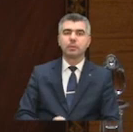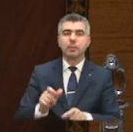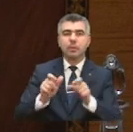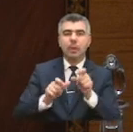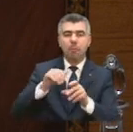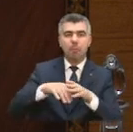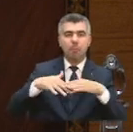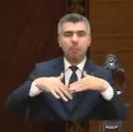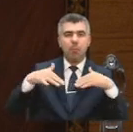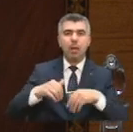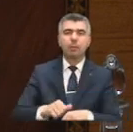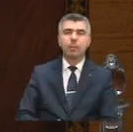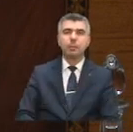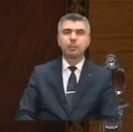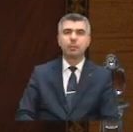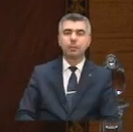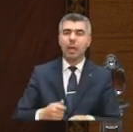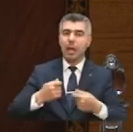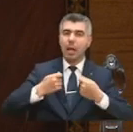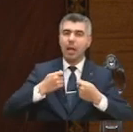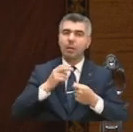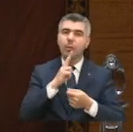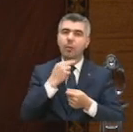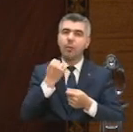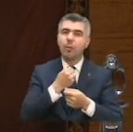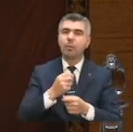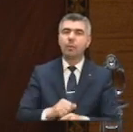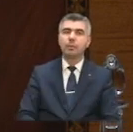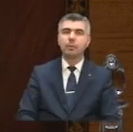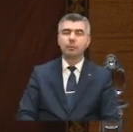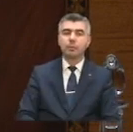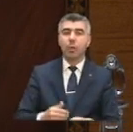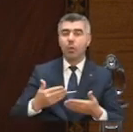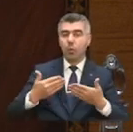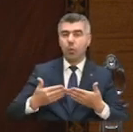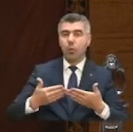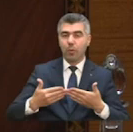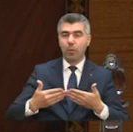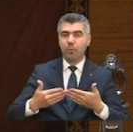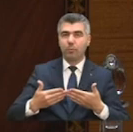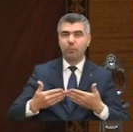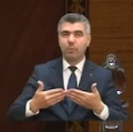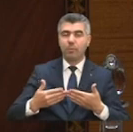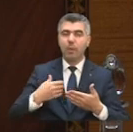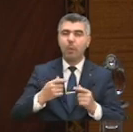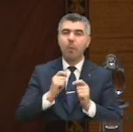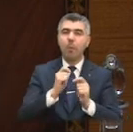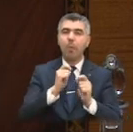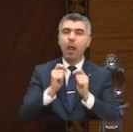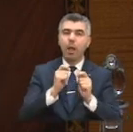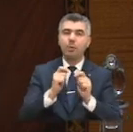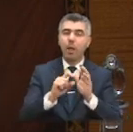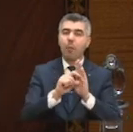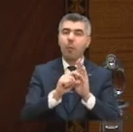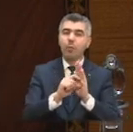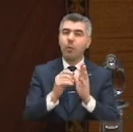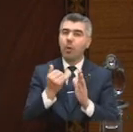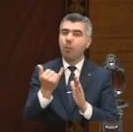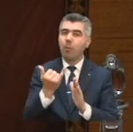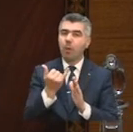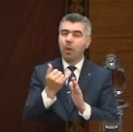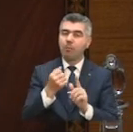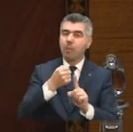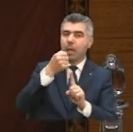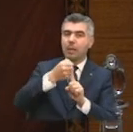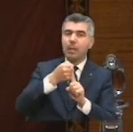النواب المحترمون السيد رئيس الحكومه اليوم بمناسبه كنناقشو موضوع موضوع مهم ما